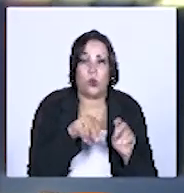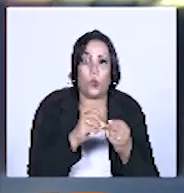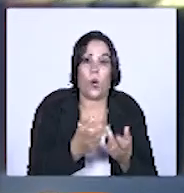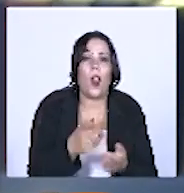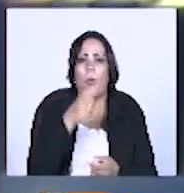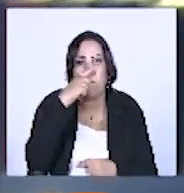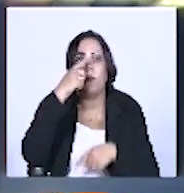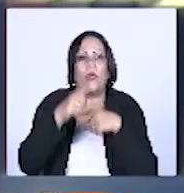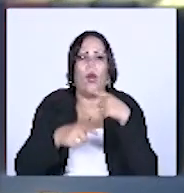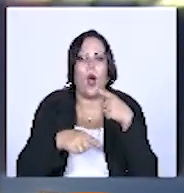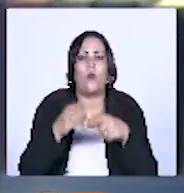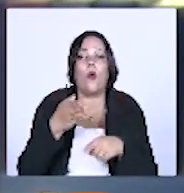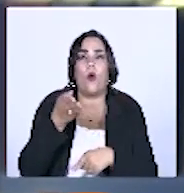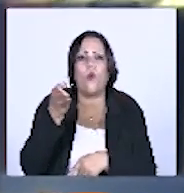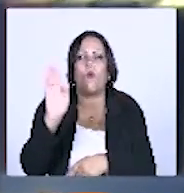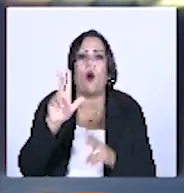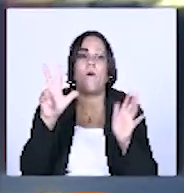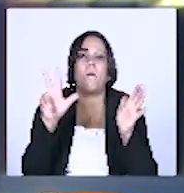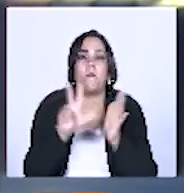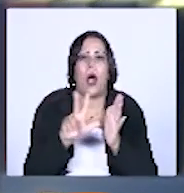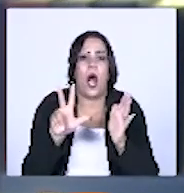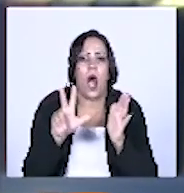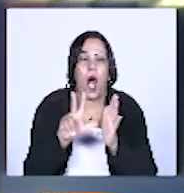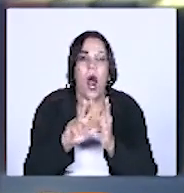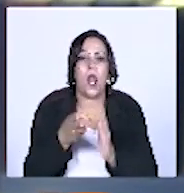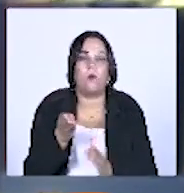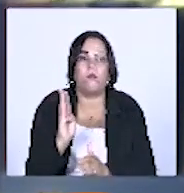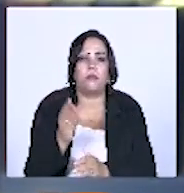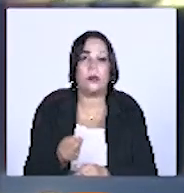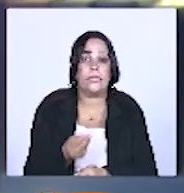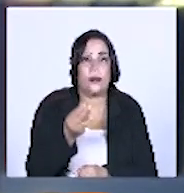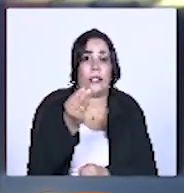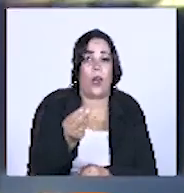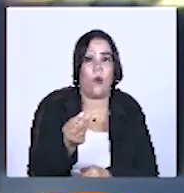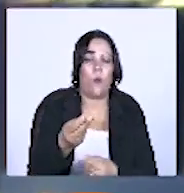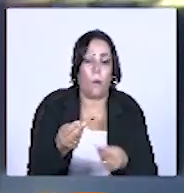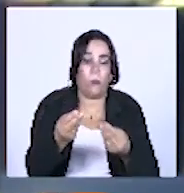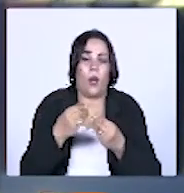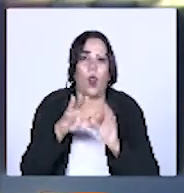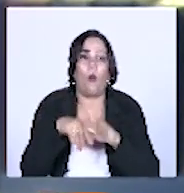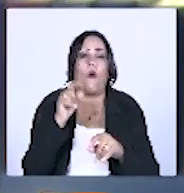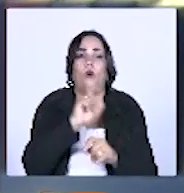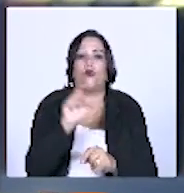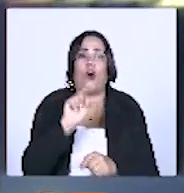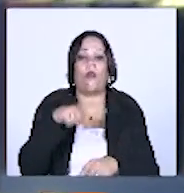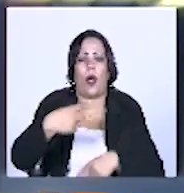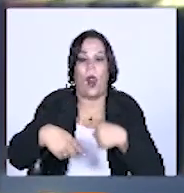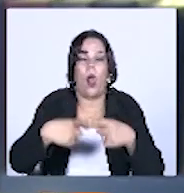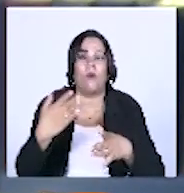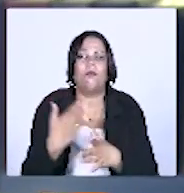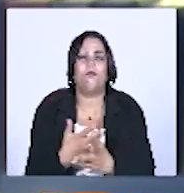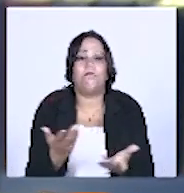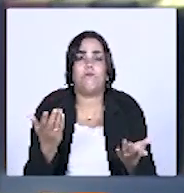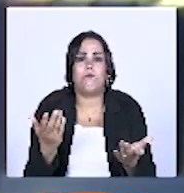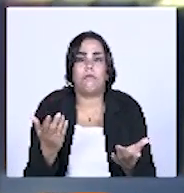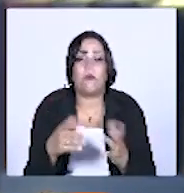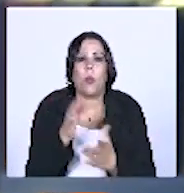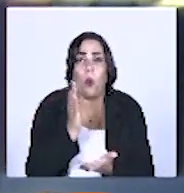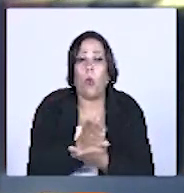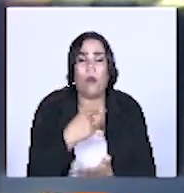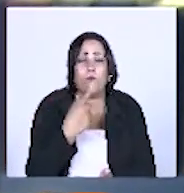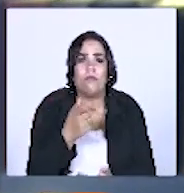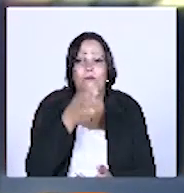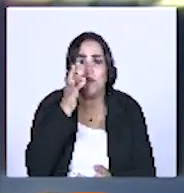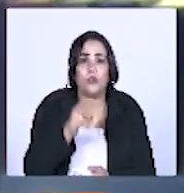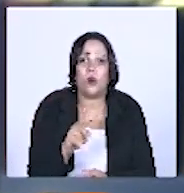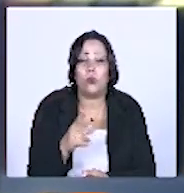متعود ان هو يروح عند البقال ياخد منه سلع معينه كل شهر طبعا يعني دي حجه ما هياش قويه